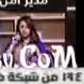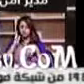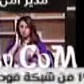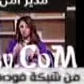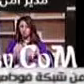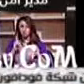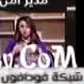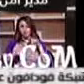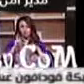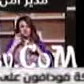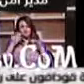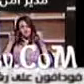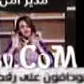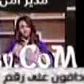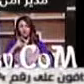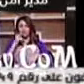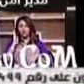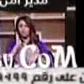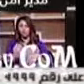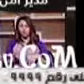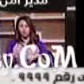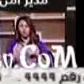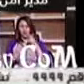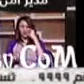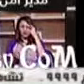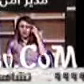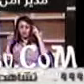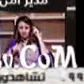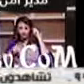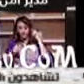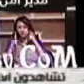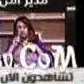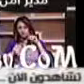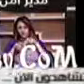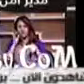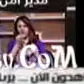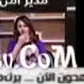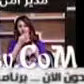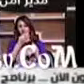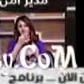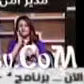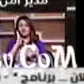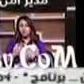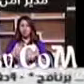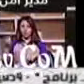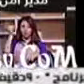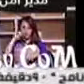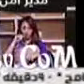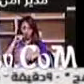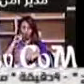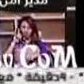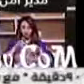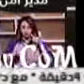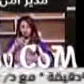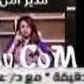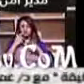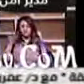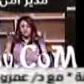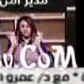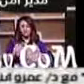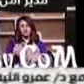نطاقا من الا الاشتباكات يمكن حضراتكم شفتوها النهارده نعم يعني المشهد دكتور عمرو كان